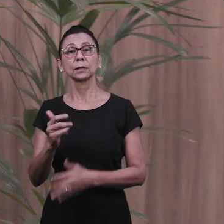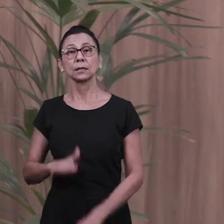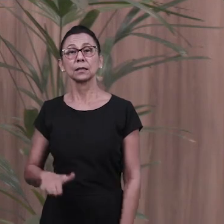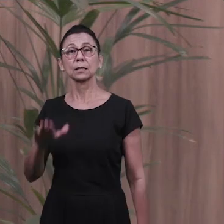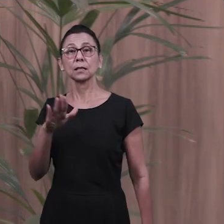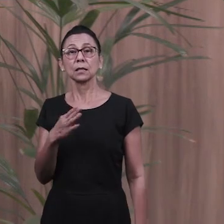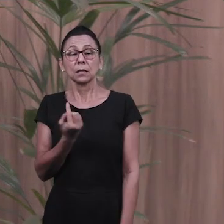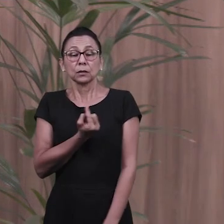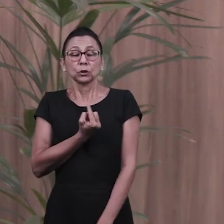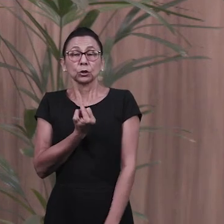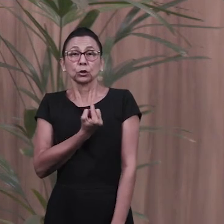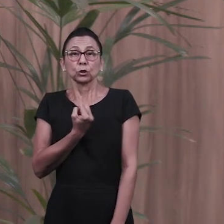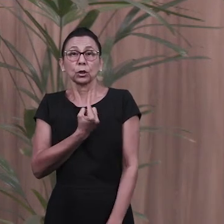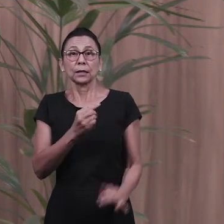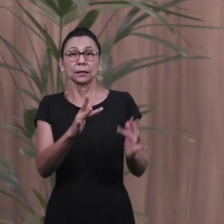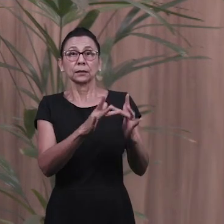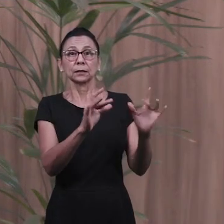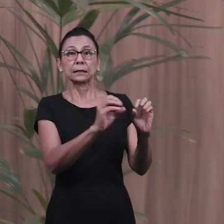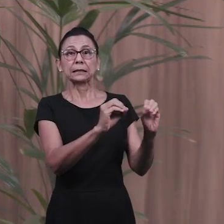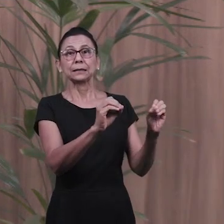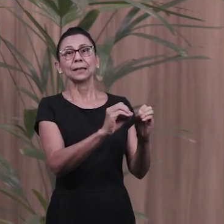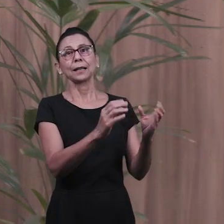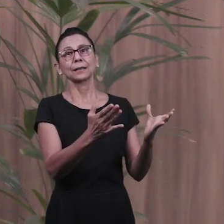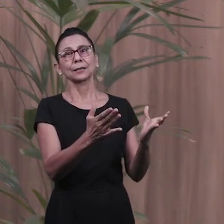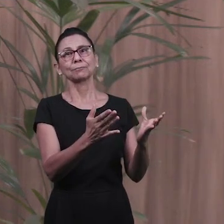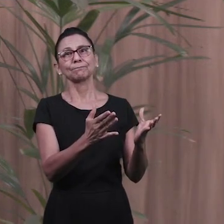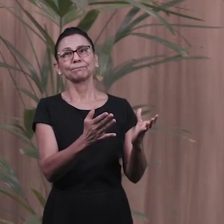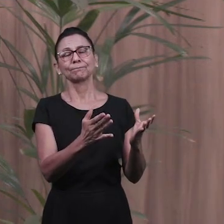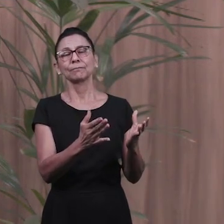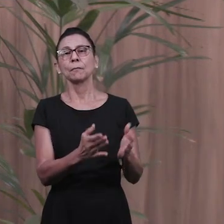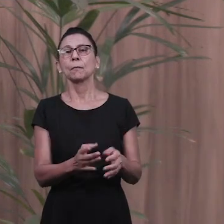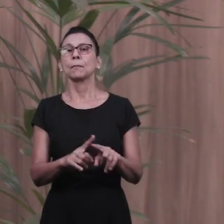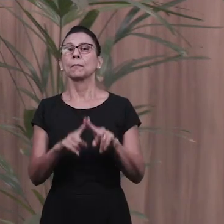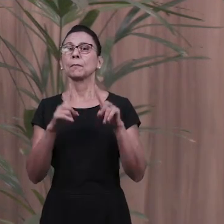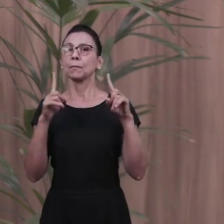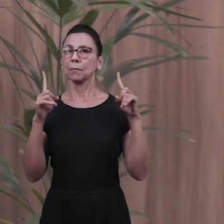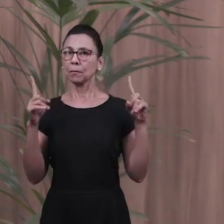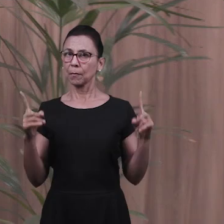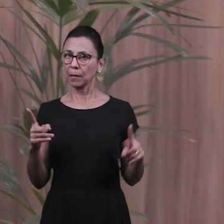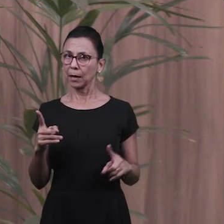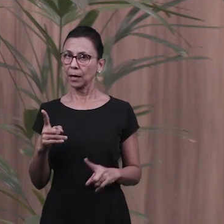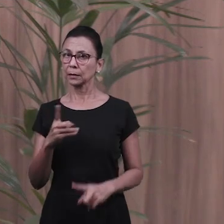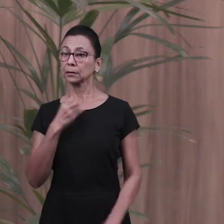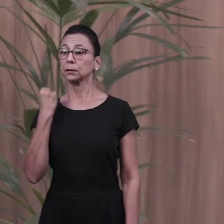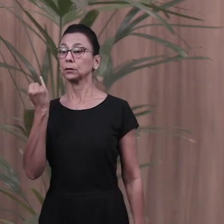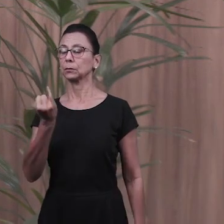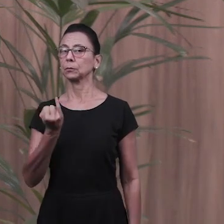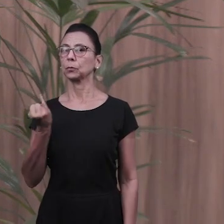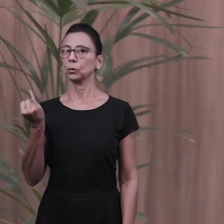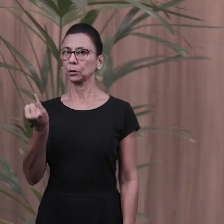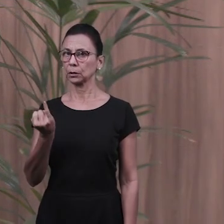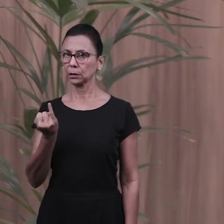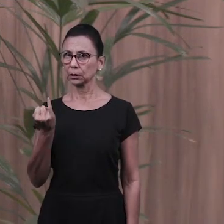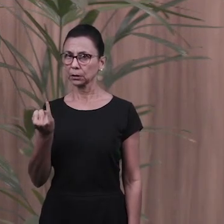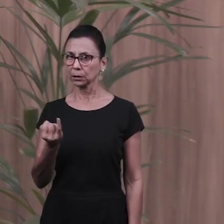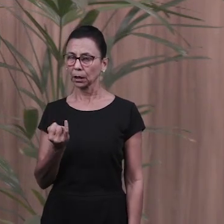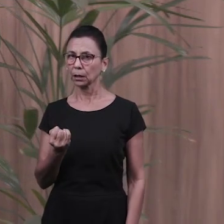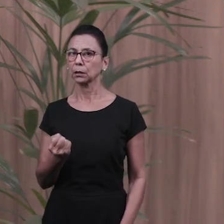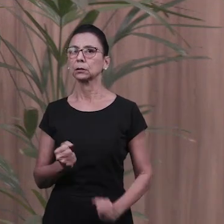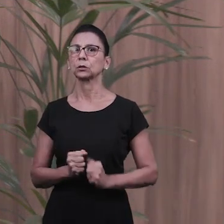plusieurs heures devant l'écran. Mais nous insistons qu'à la maison, nous devons continuer à